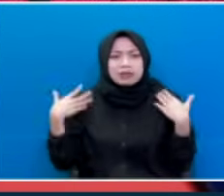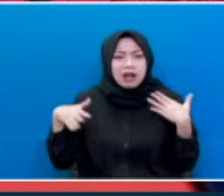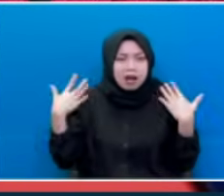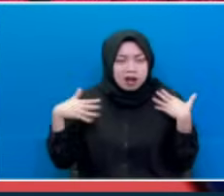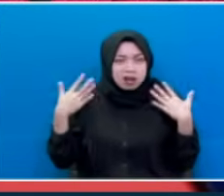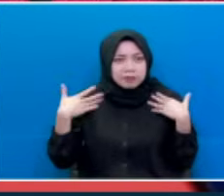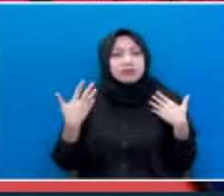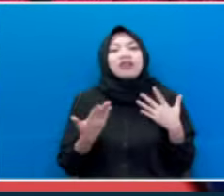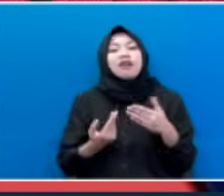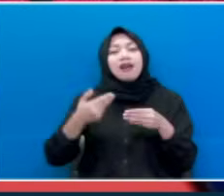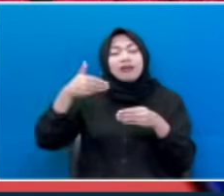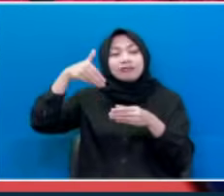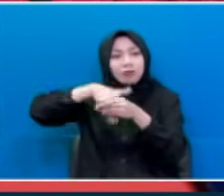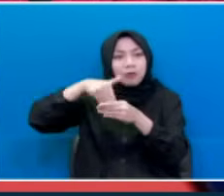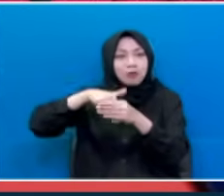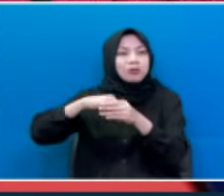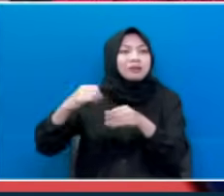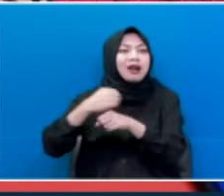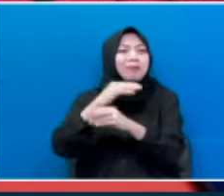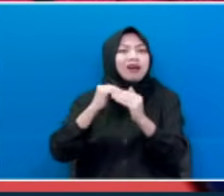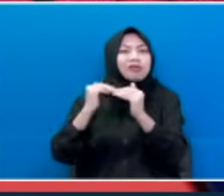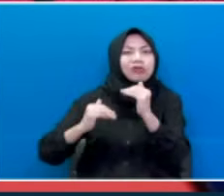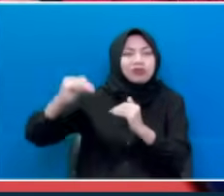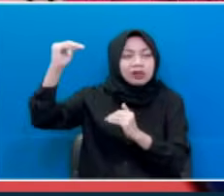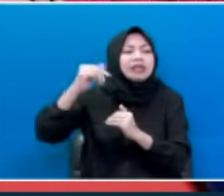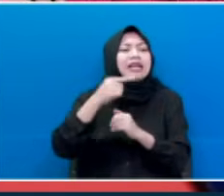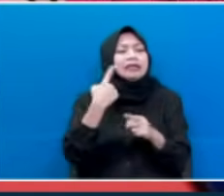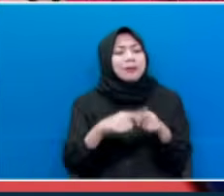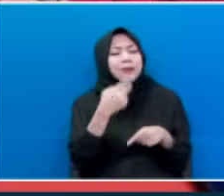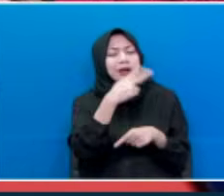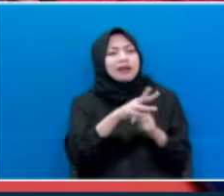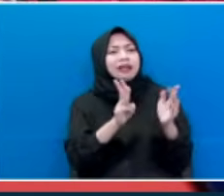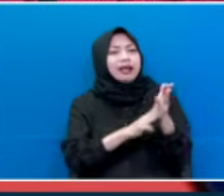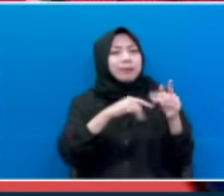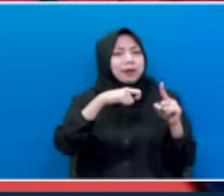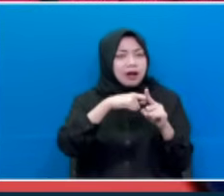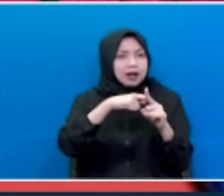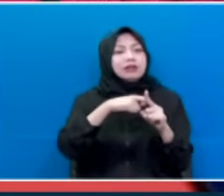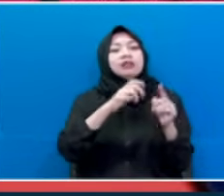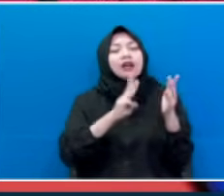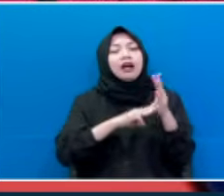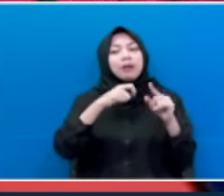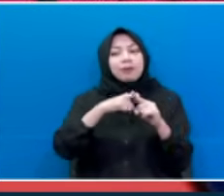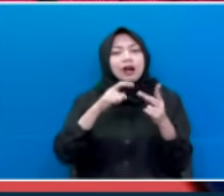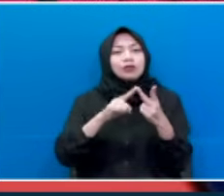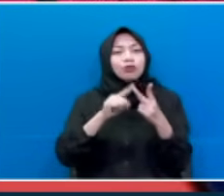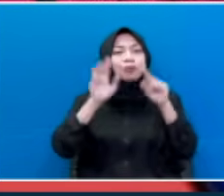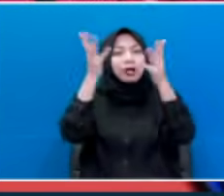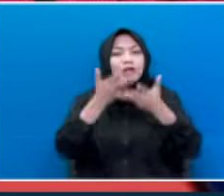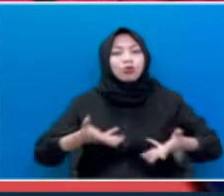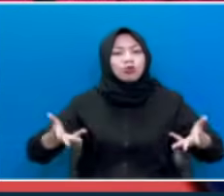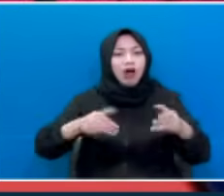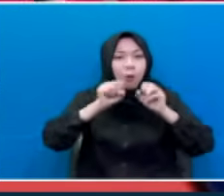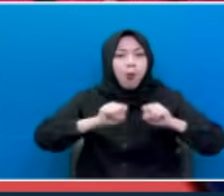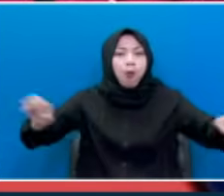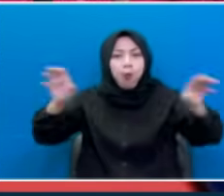ya elektoralnya dalam kondisi saat ini saja dengan Adanya isu MK kemudian dengan keunggulan menggunakan media sosial tadi keunggulan untuk